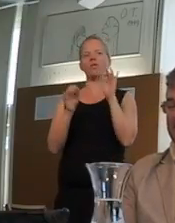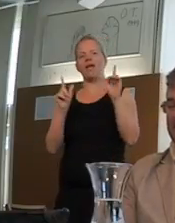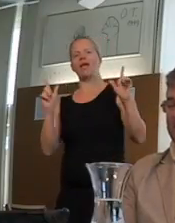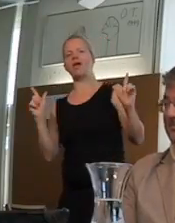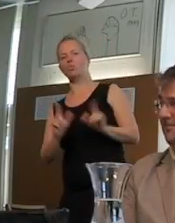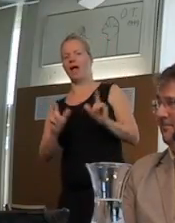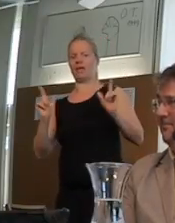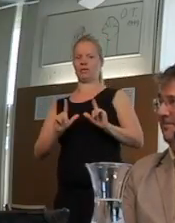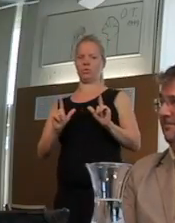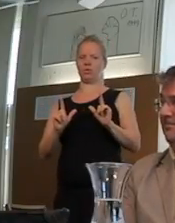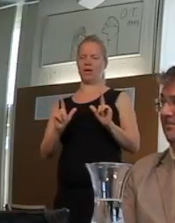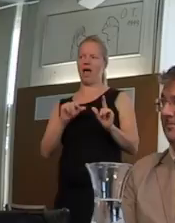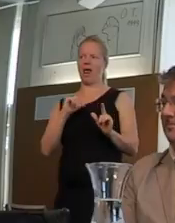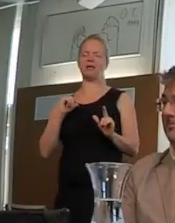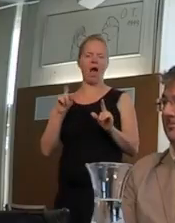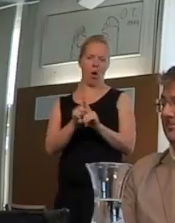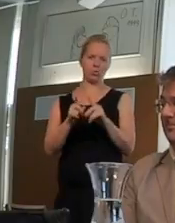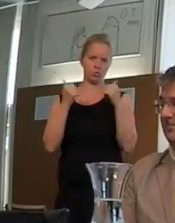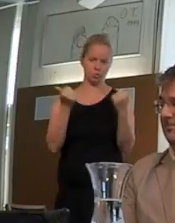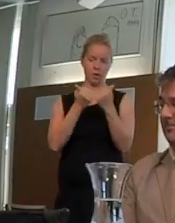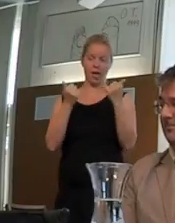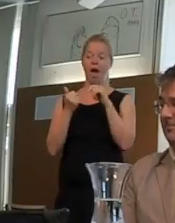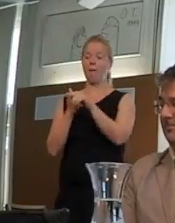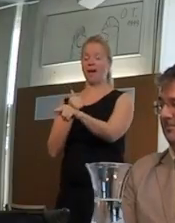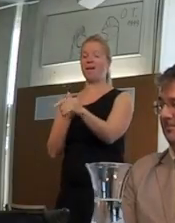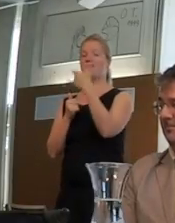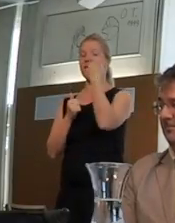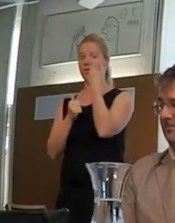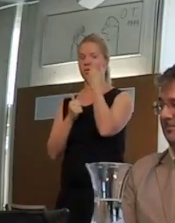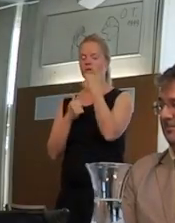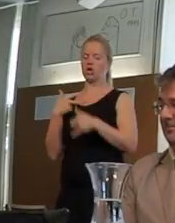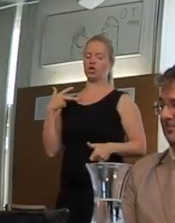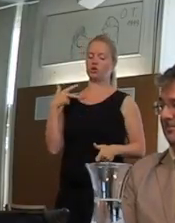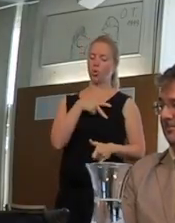auch super. Aber das Telefon, Social Media,